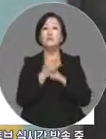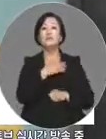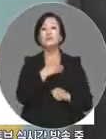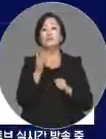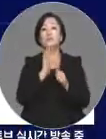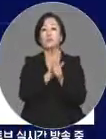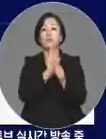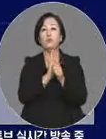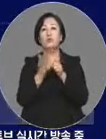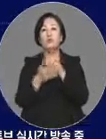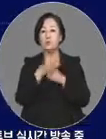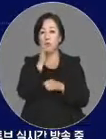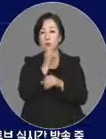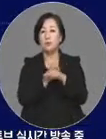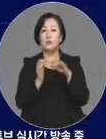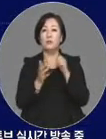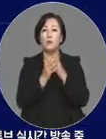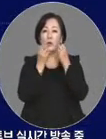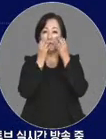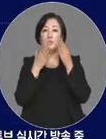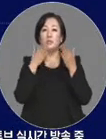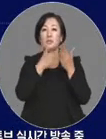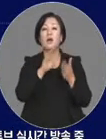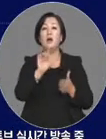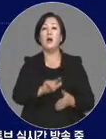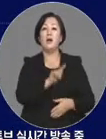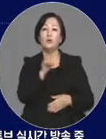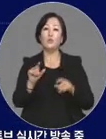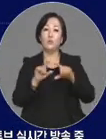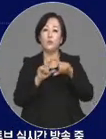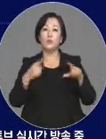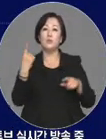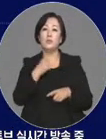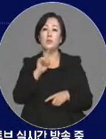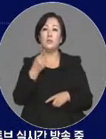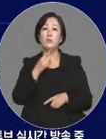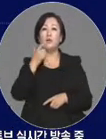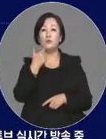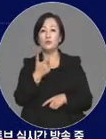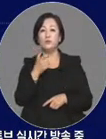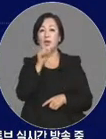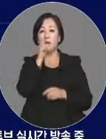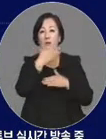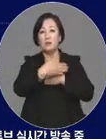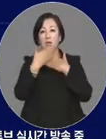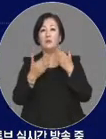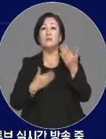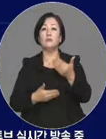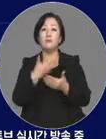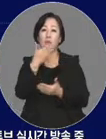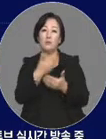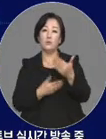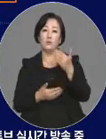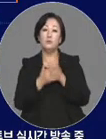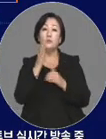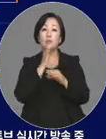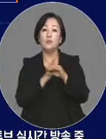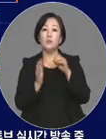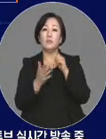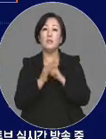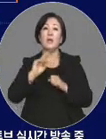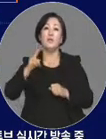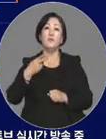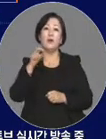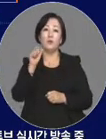역할을. 울산 시항은 하루 평균 1,360여 개의 컨테이너가 드나들었는데 화물연대 파업 이후